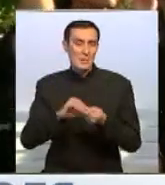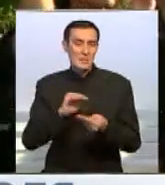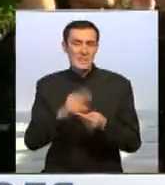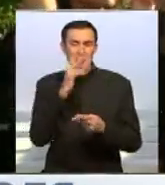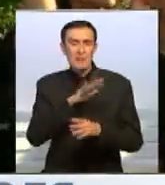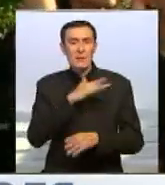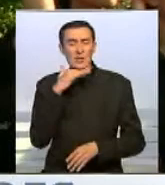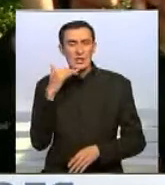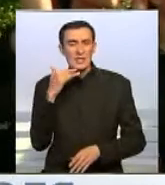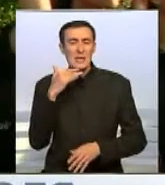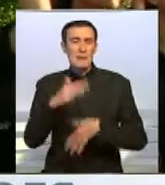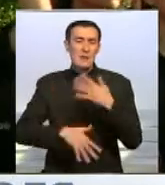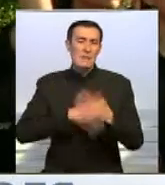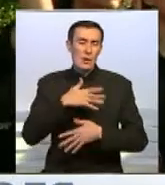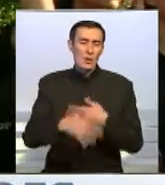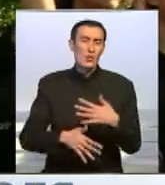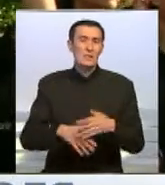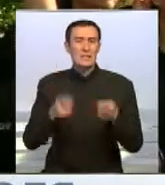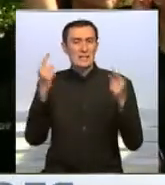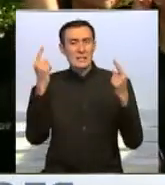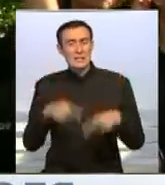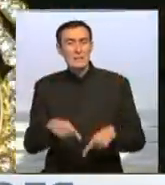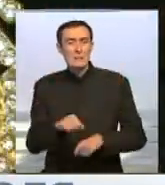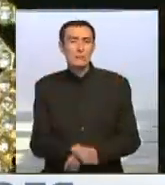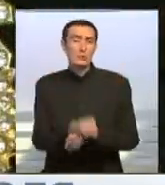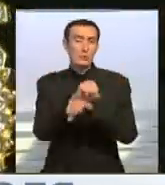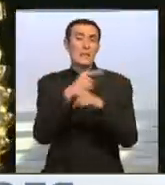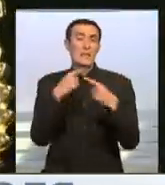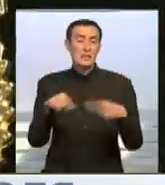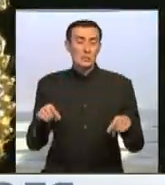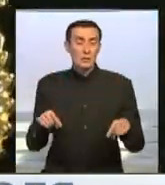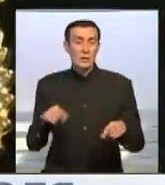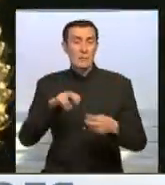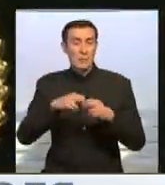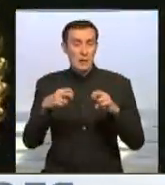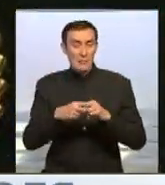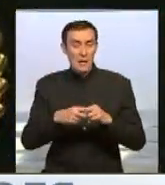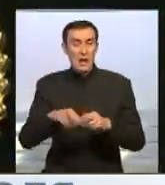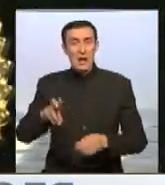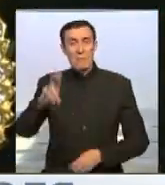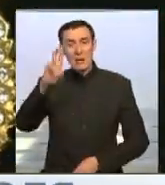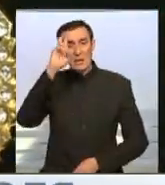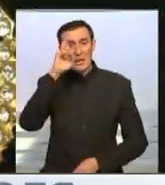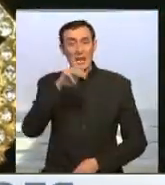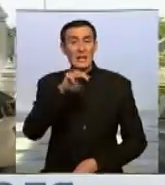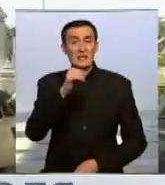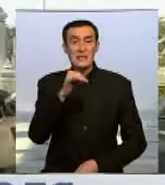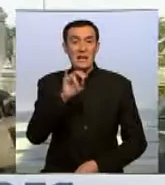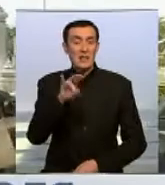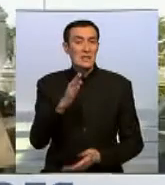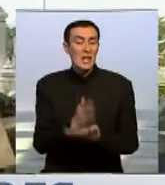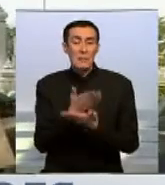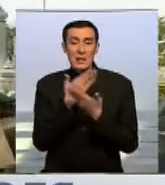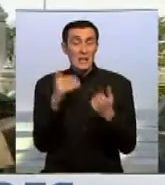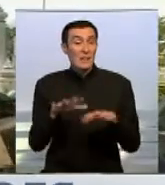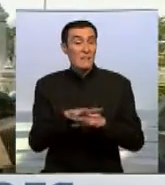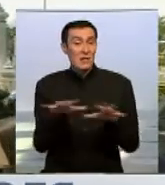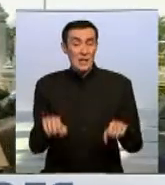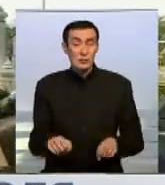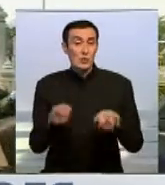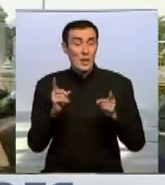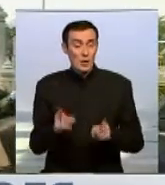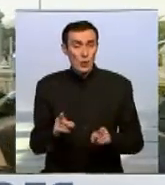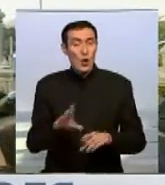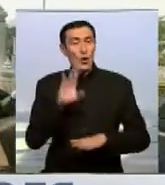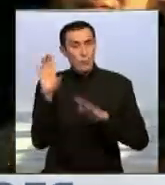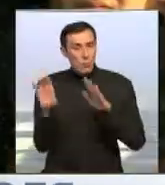на многочисленные перевороты, правительственные кризисы, бунты и другие потрясения. Монарх в Таиланде не обладает реальной властью, однако